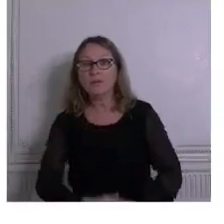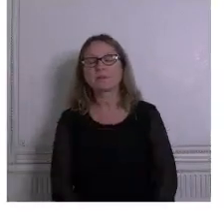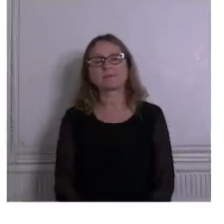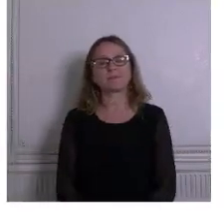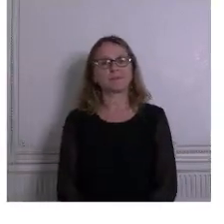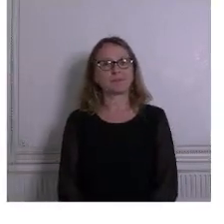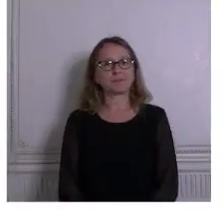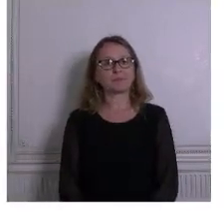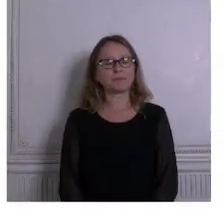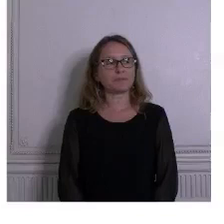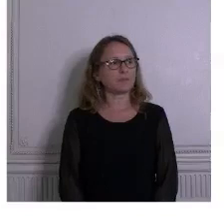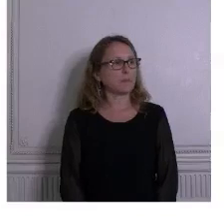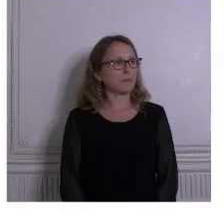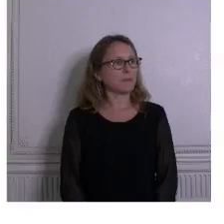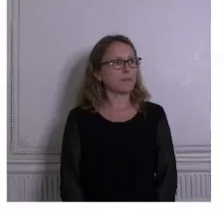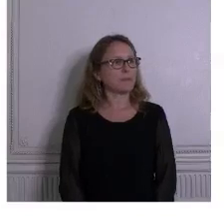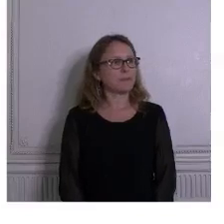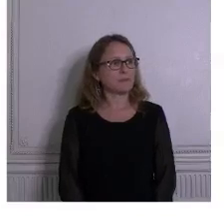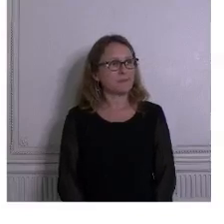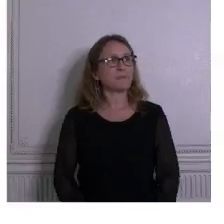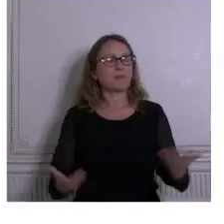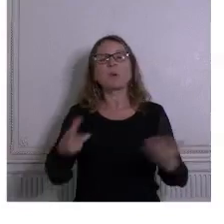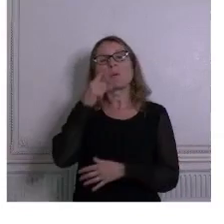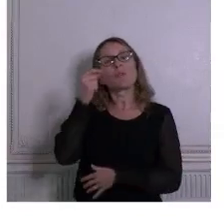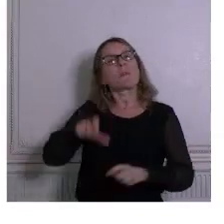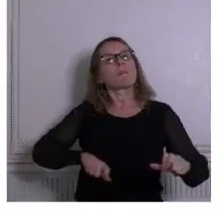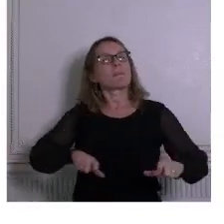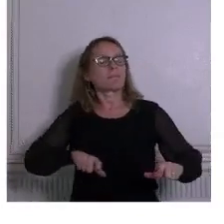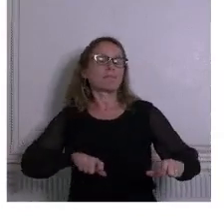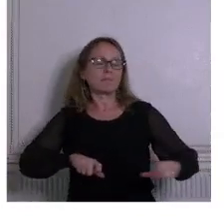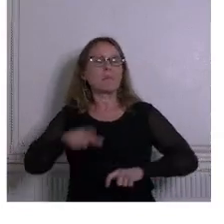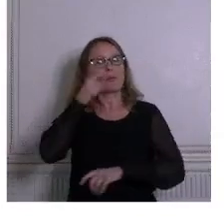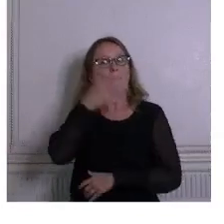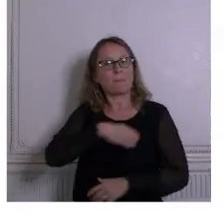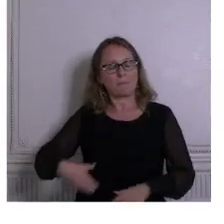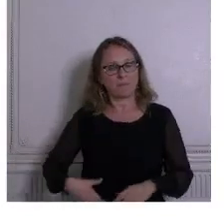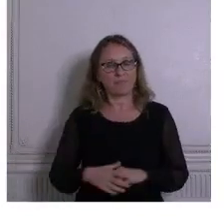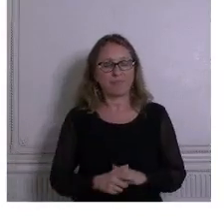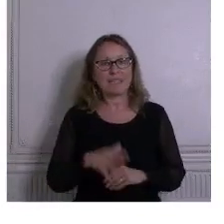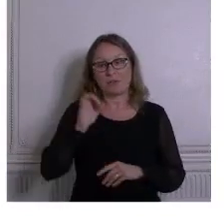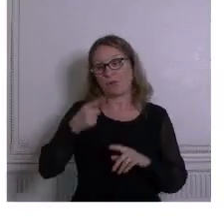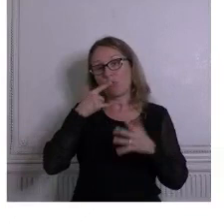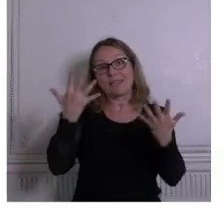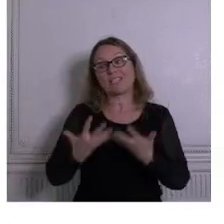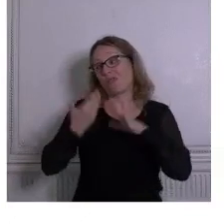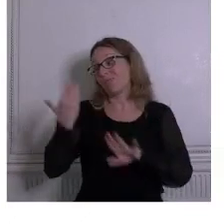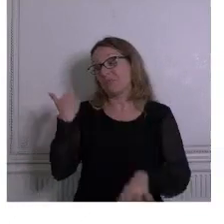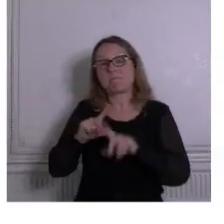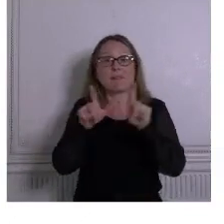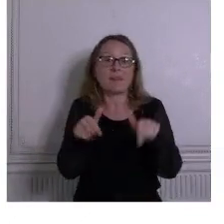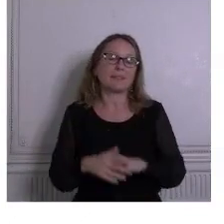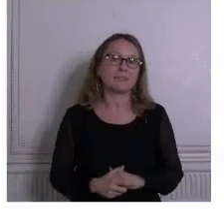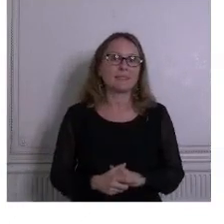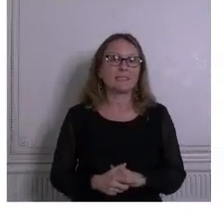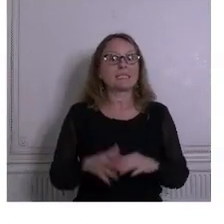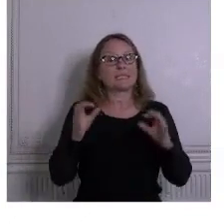cas de l'école de musique et de danse, où on a pas mal échangé sur le précédent mandat. Rien n'a